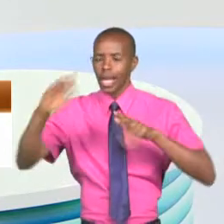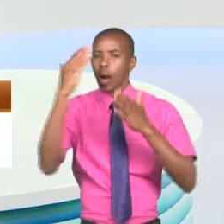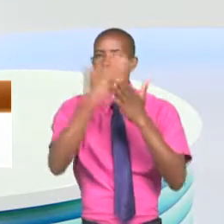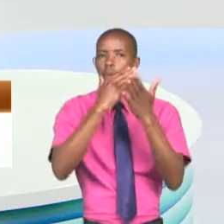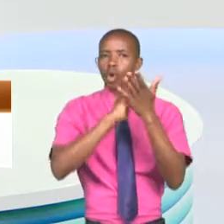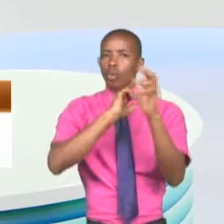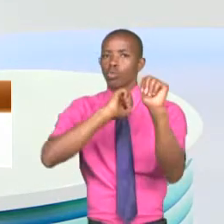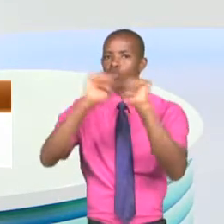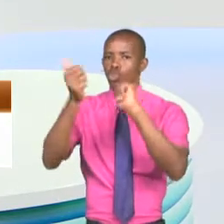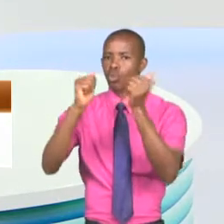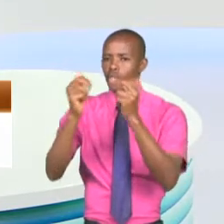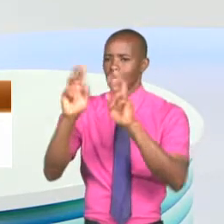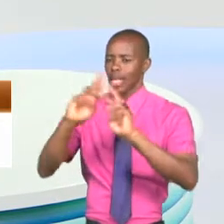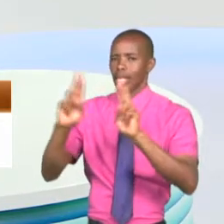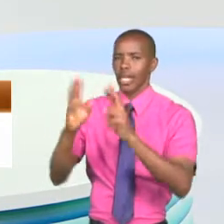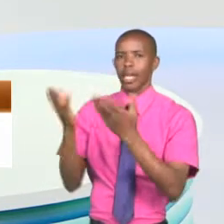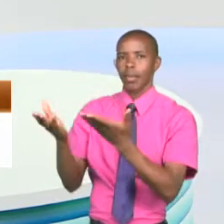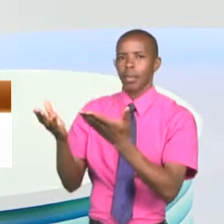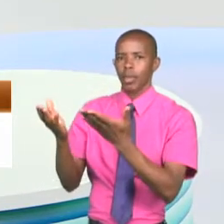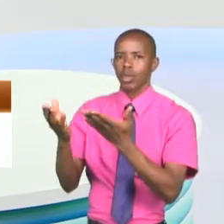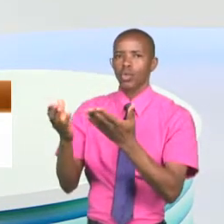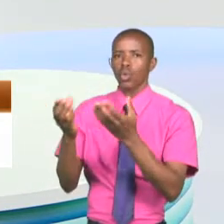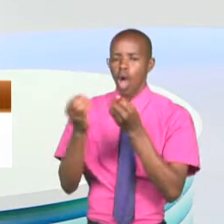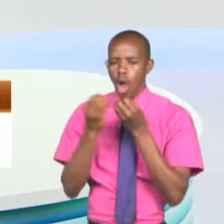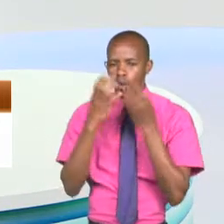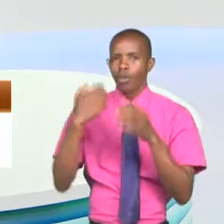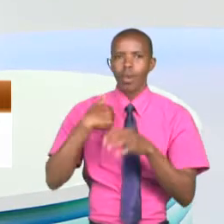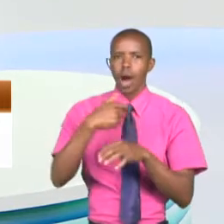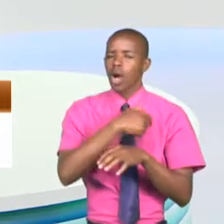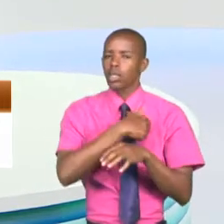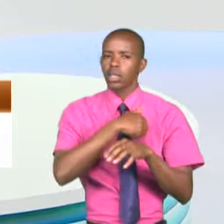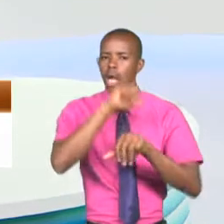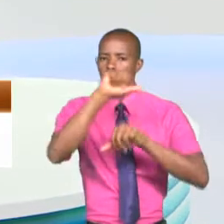viwanjani kimetua papa hapa studioni kutupa